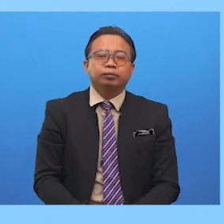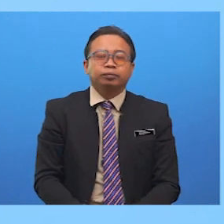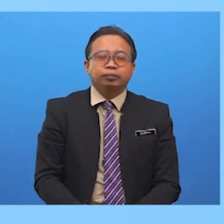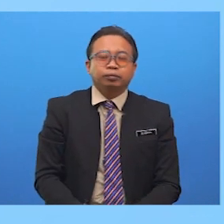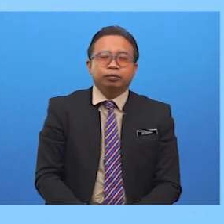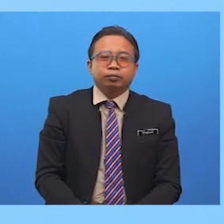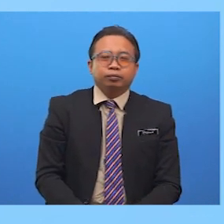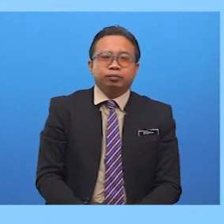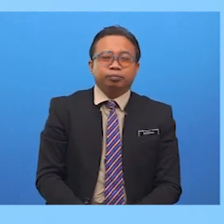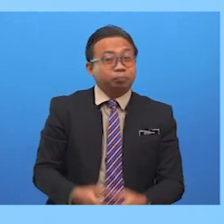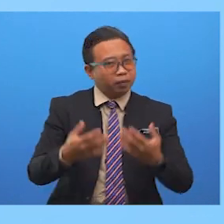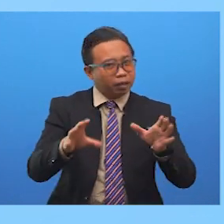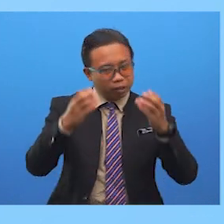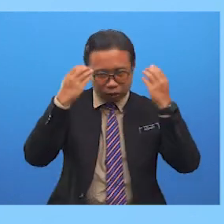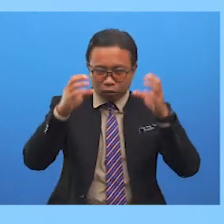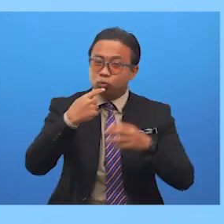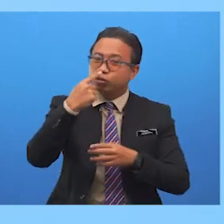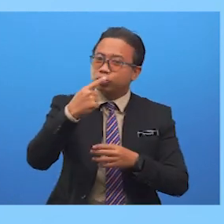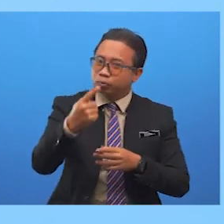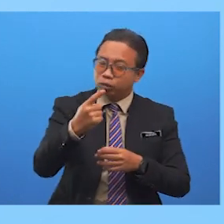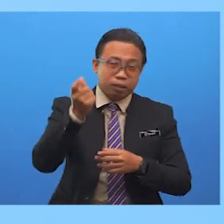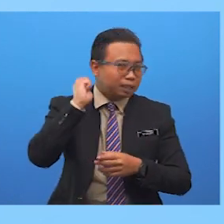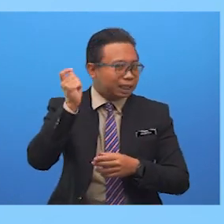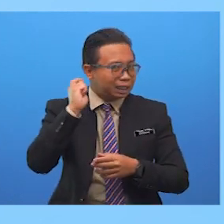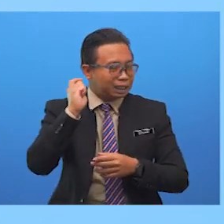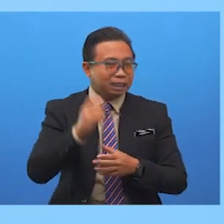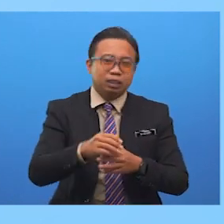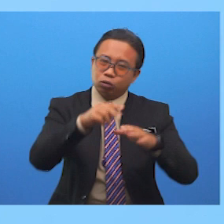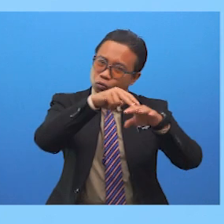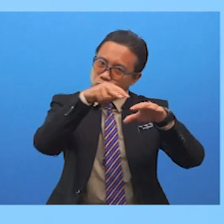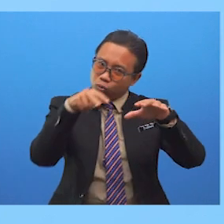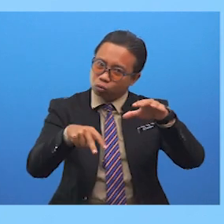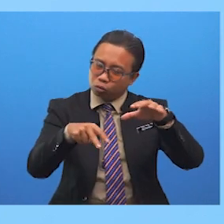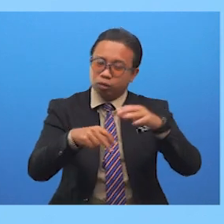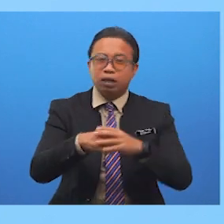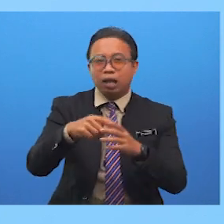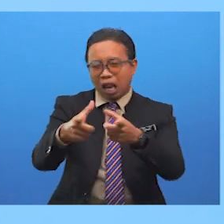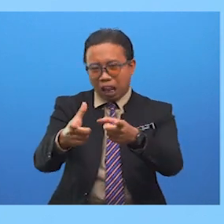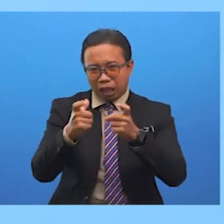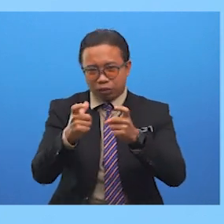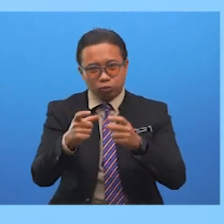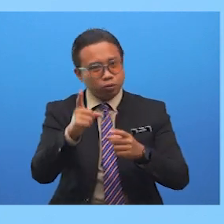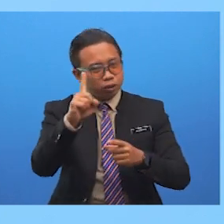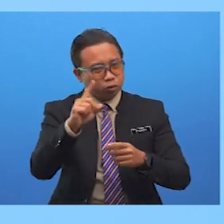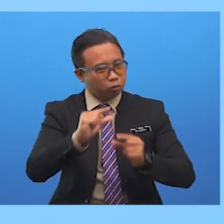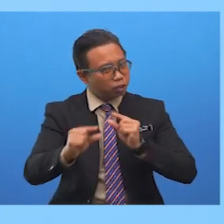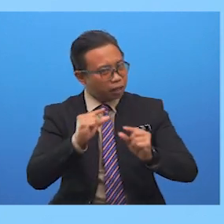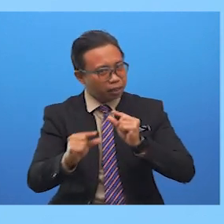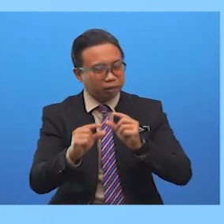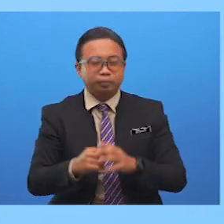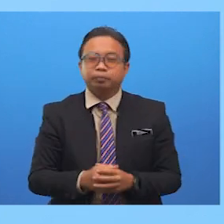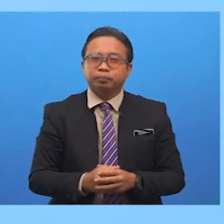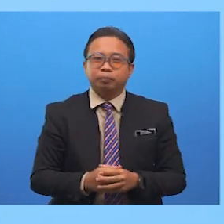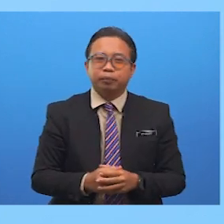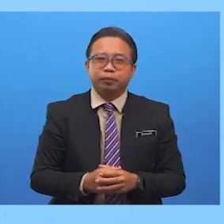seperti mana yang chegou sebutkan tadi kecernaan mewakili kelajuan sesuatu gerakan